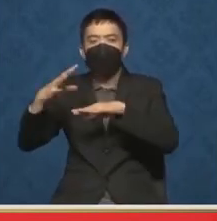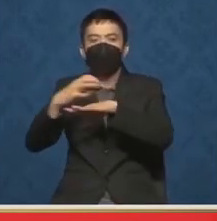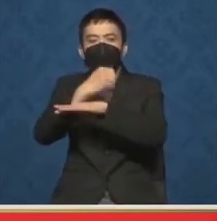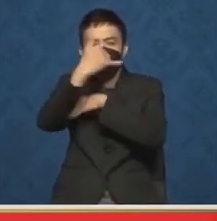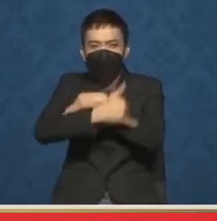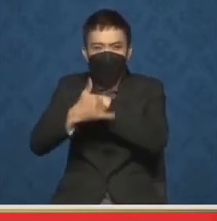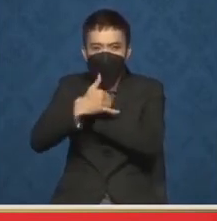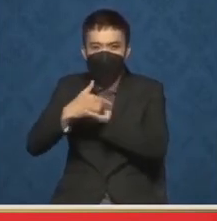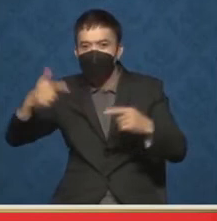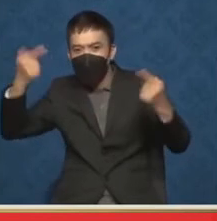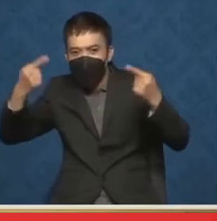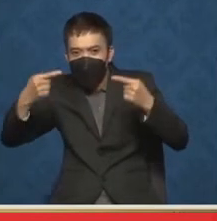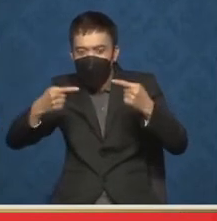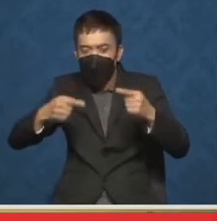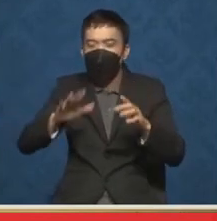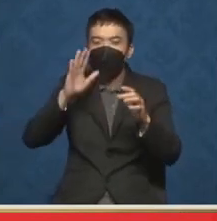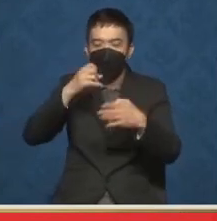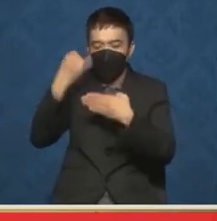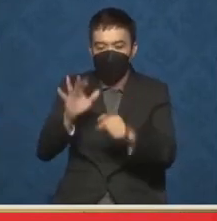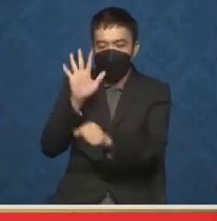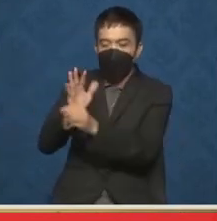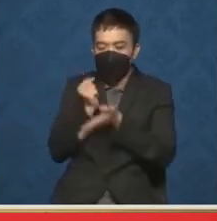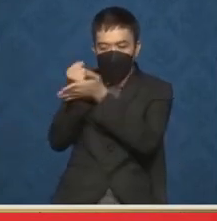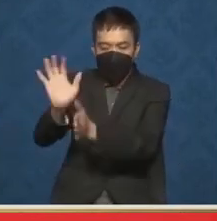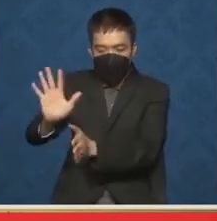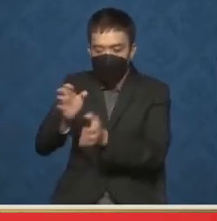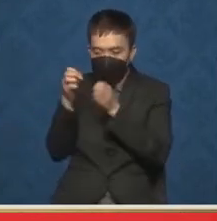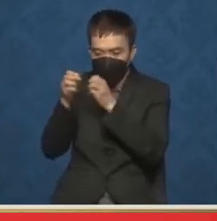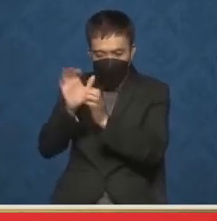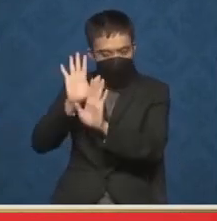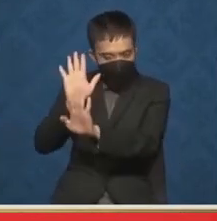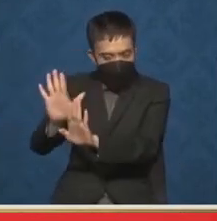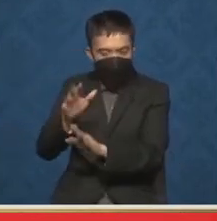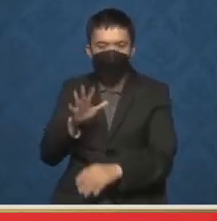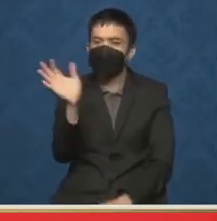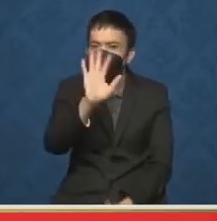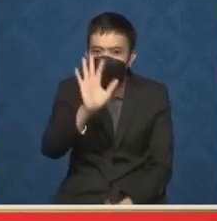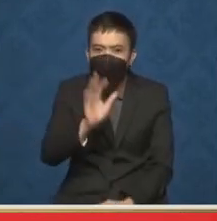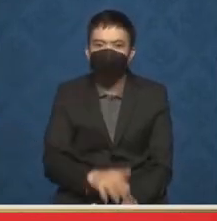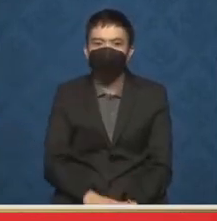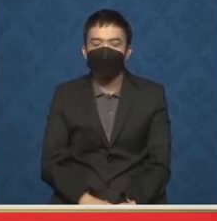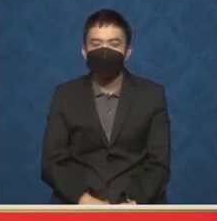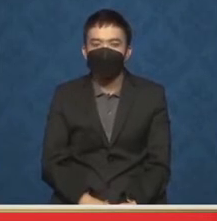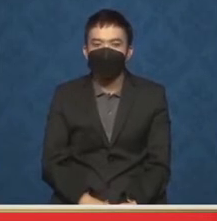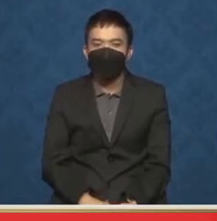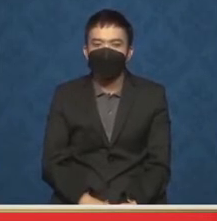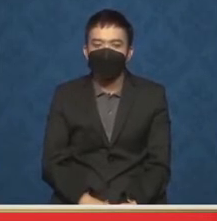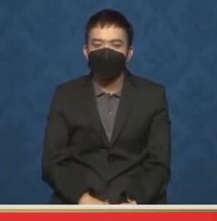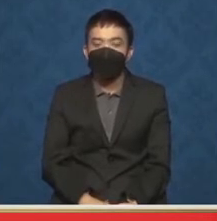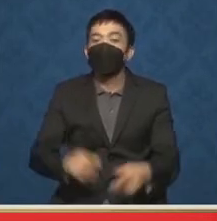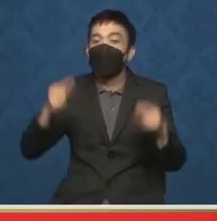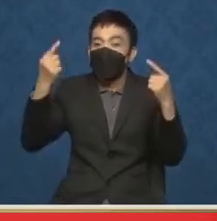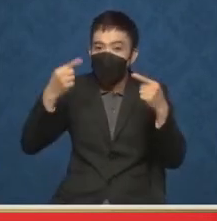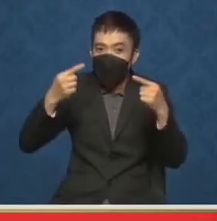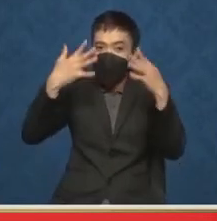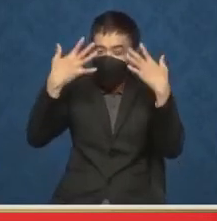คิวขัดแย่งกแล้วกไม่ต้ครบ่ต้พูดคุยกั ไม่ต้ทำอะไรหว่างกนมไมได้เป็เชนนั้นนะครับันมอยู่ตลด